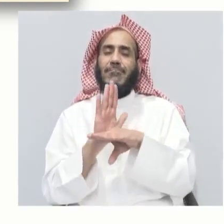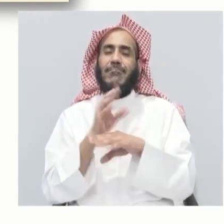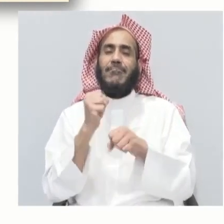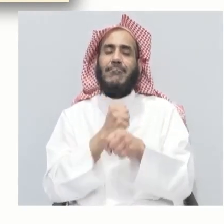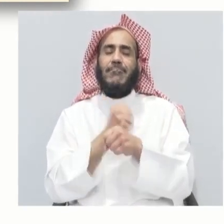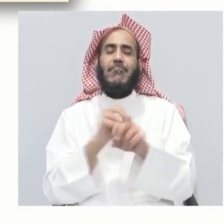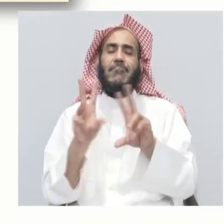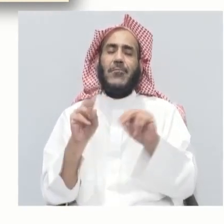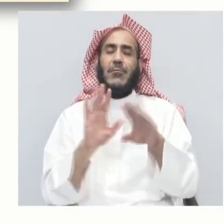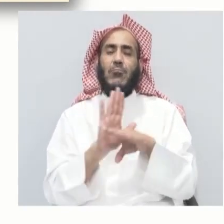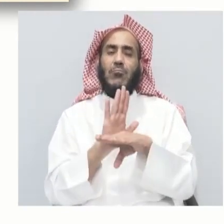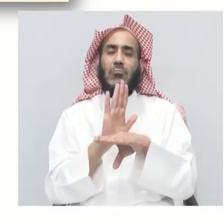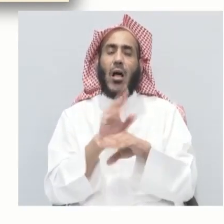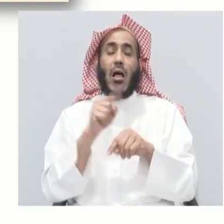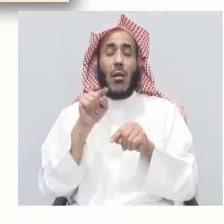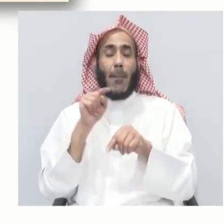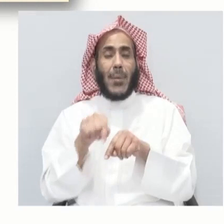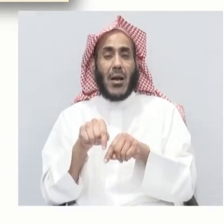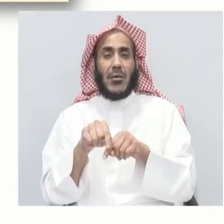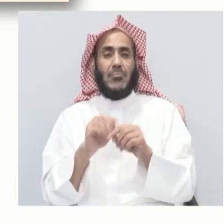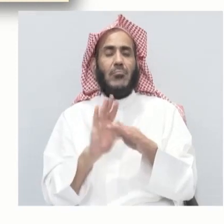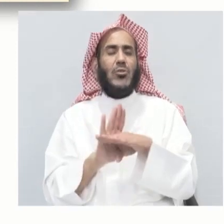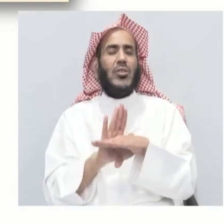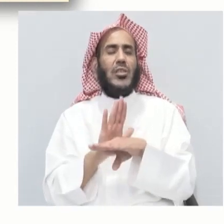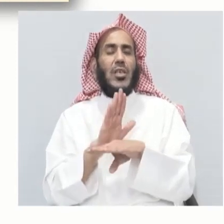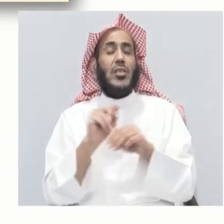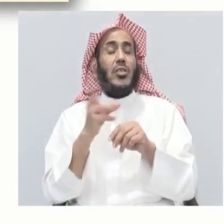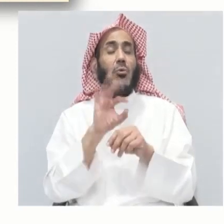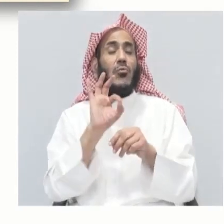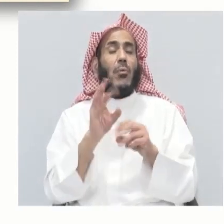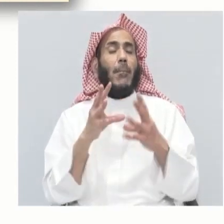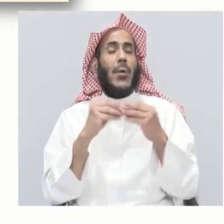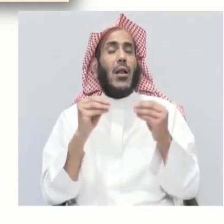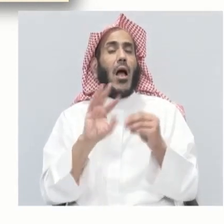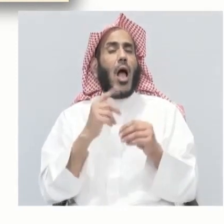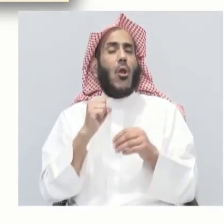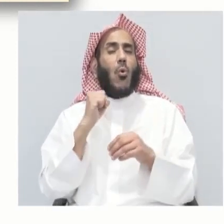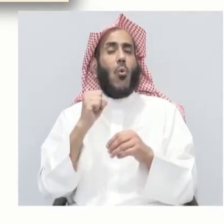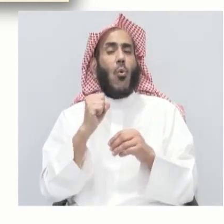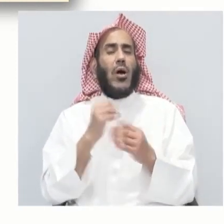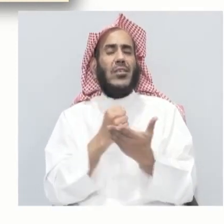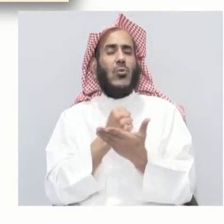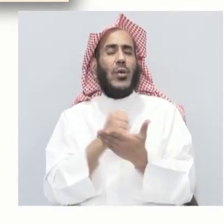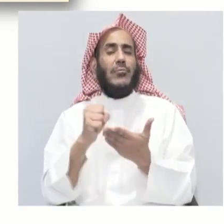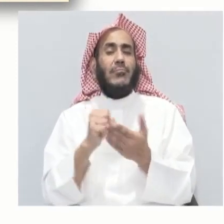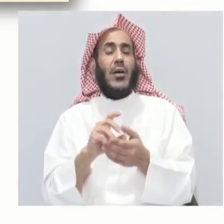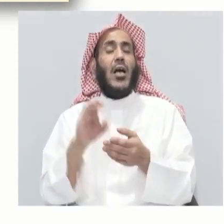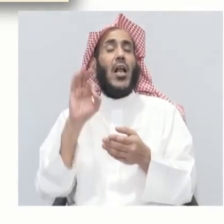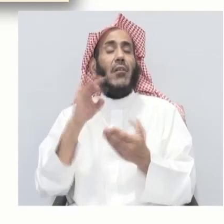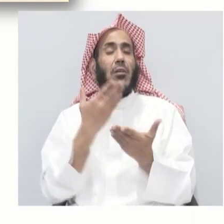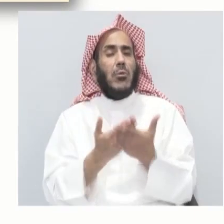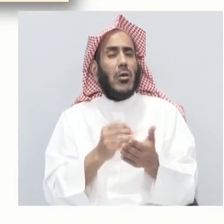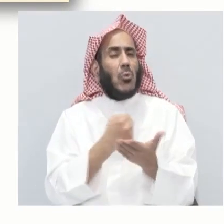نفس المعادله لكن هالمره يقول لك التسارع مساوي للصفر فمعناه اي القوه ستلغى هل اف الجاذبيه